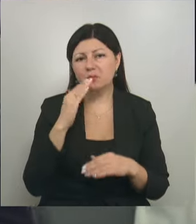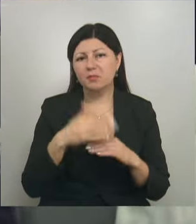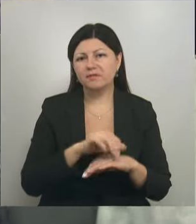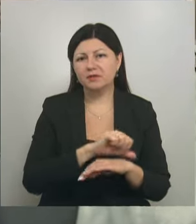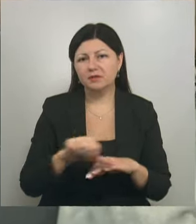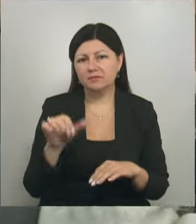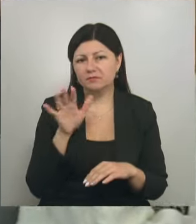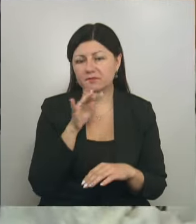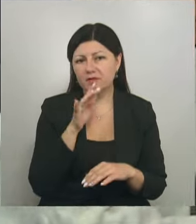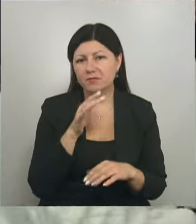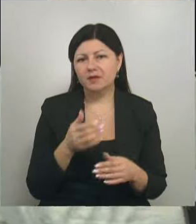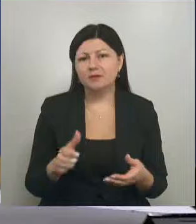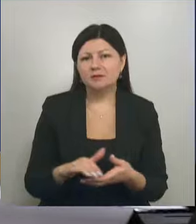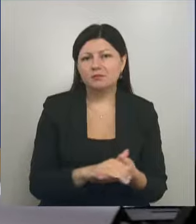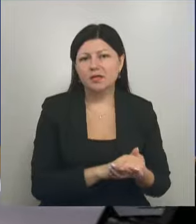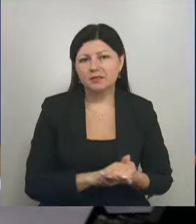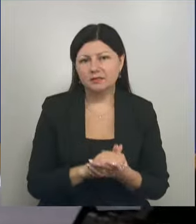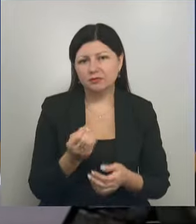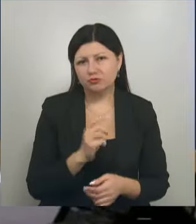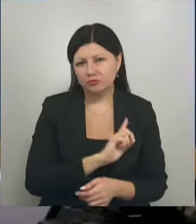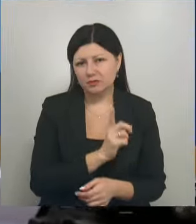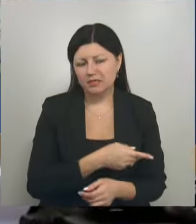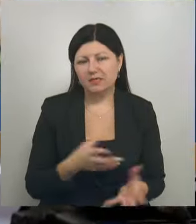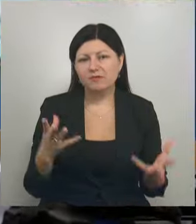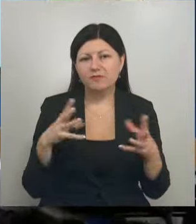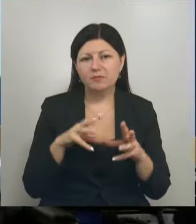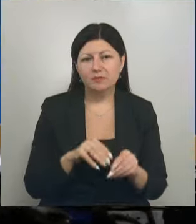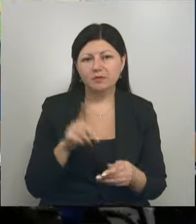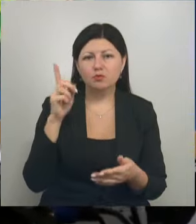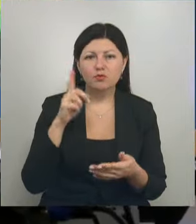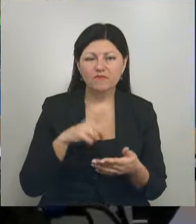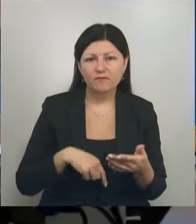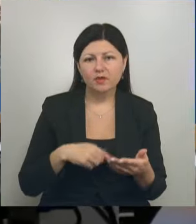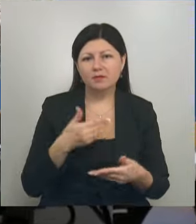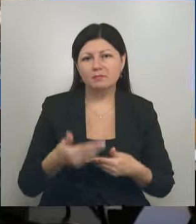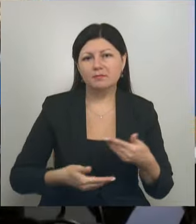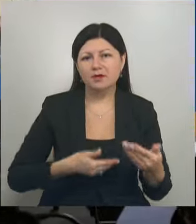региона время сплотились еще сильнее и вместе уверенно